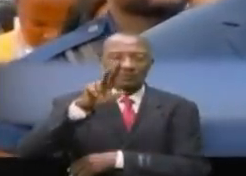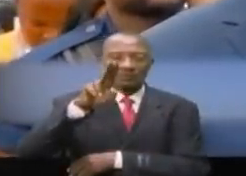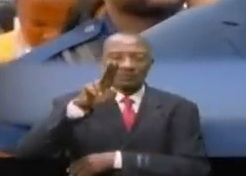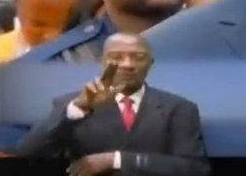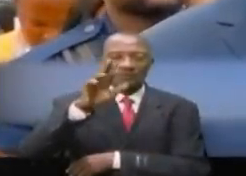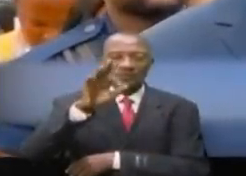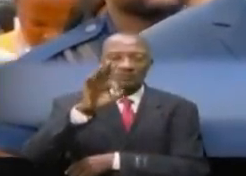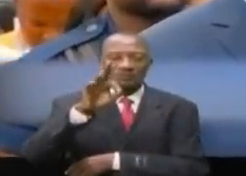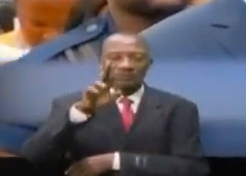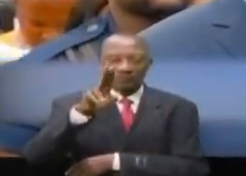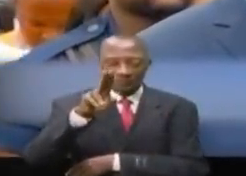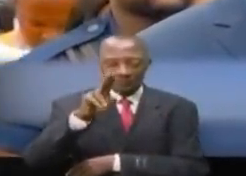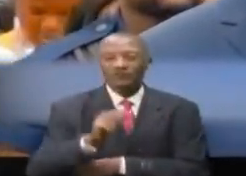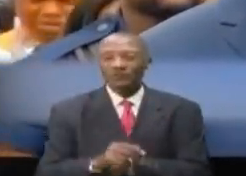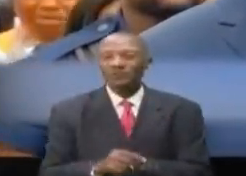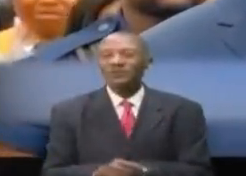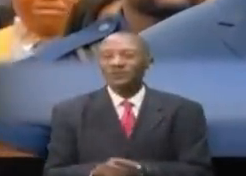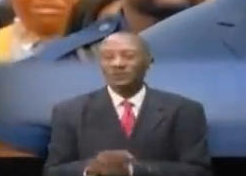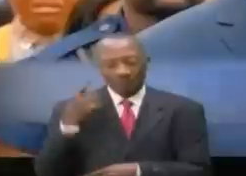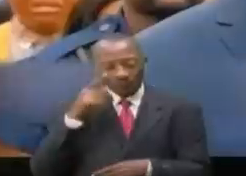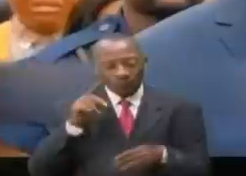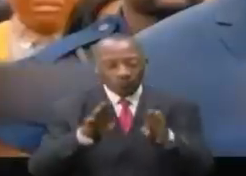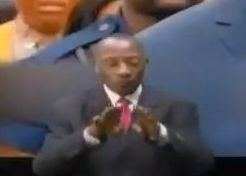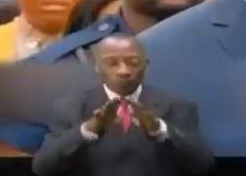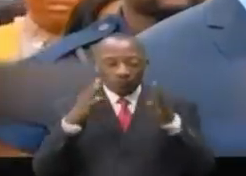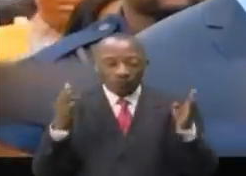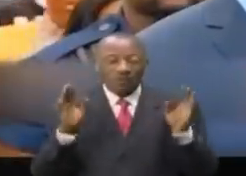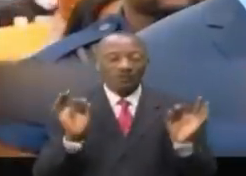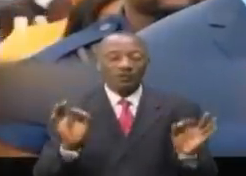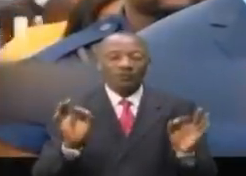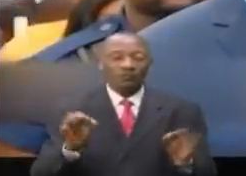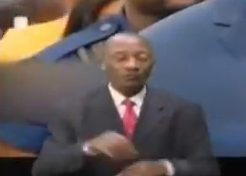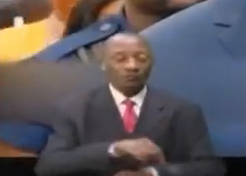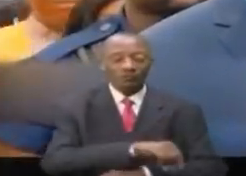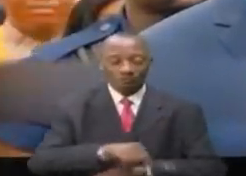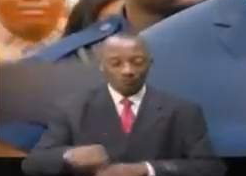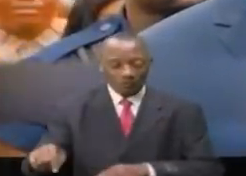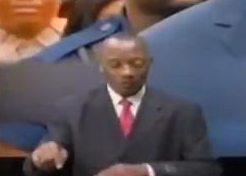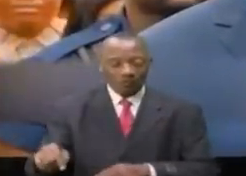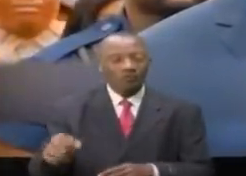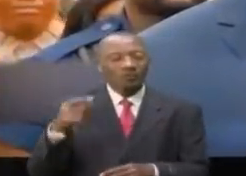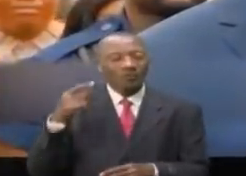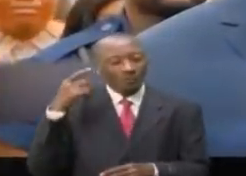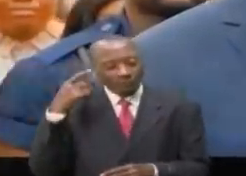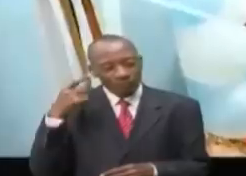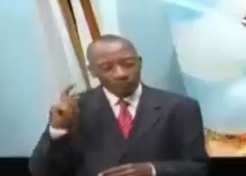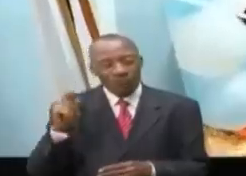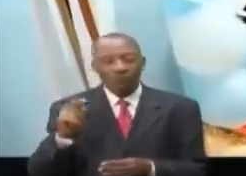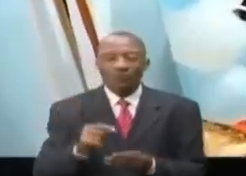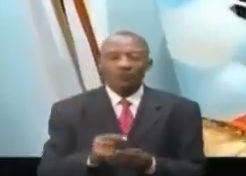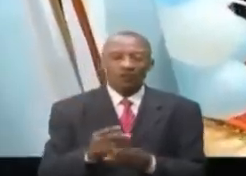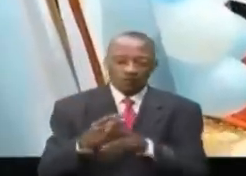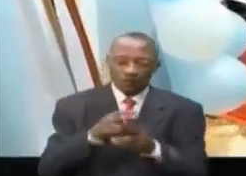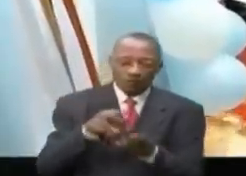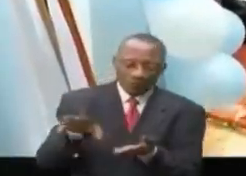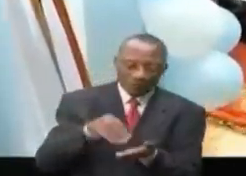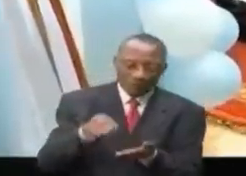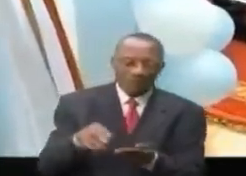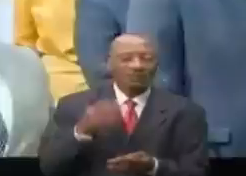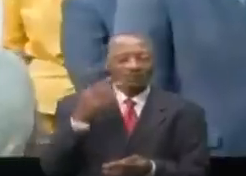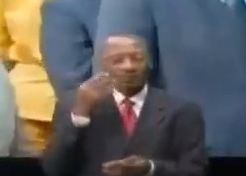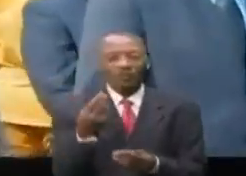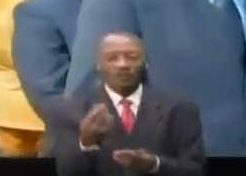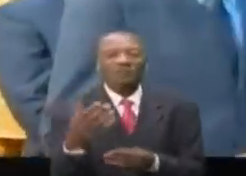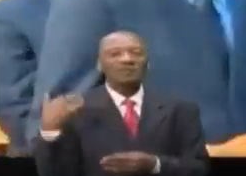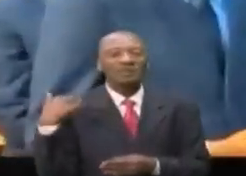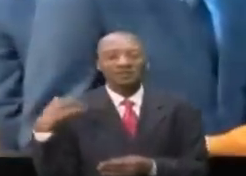DJRKC en si peu de temps, dans le sens de pouvoir améliorer les conditions de travail du personnel. Le gouverneur a renforcé les